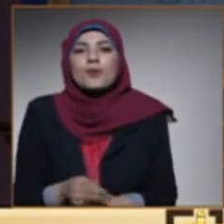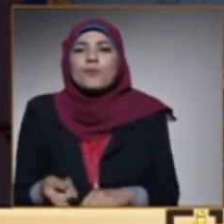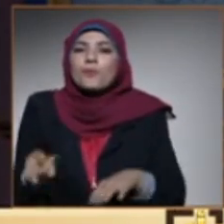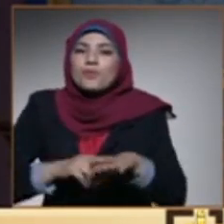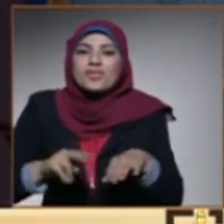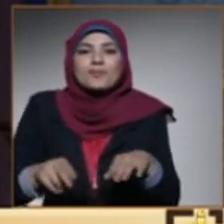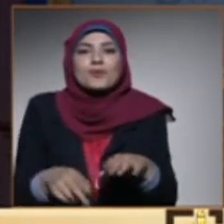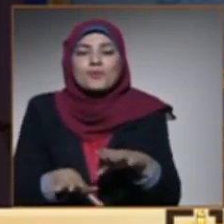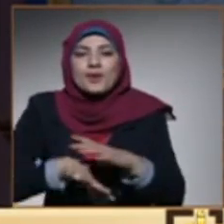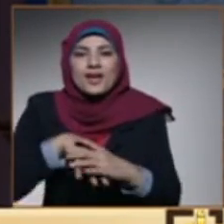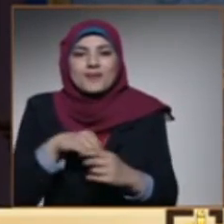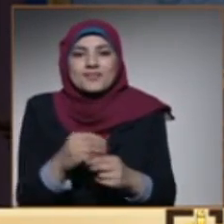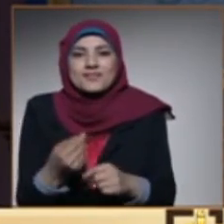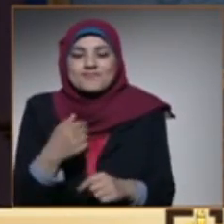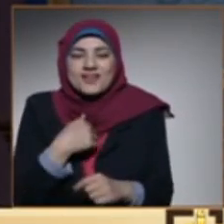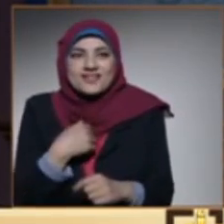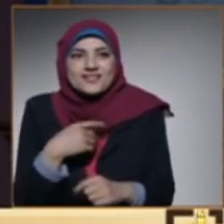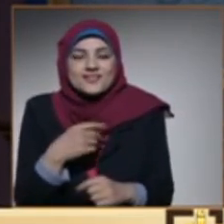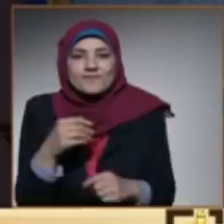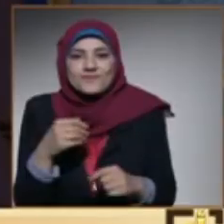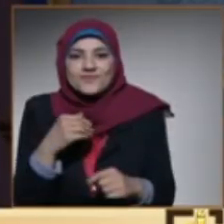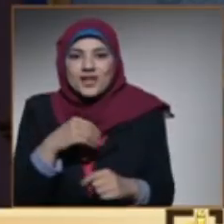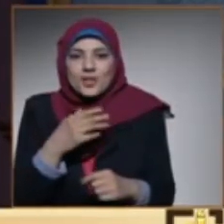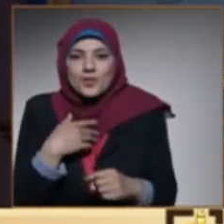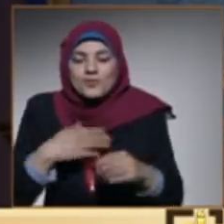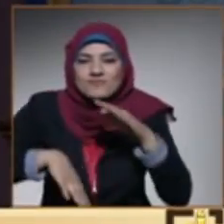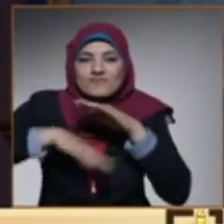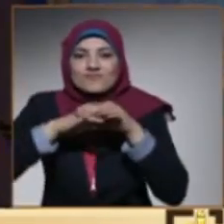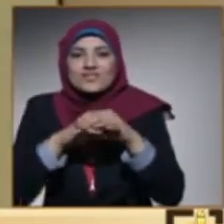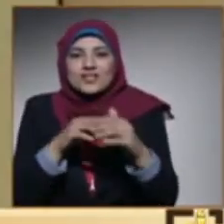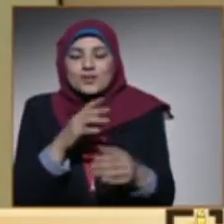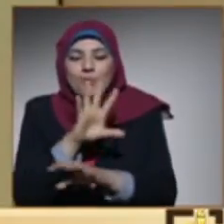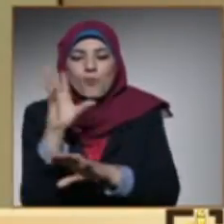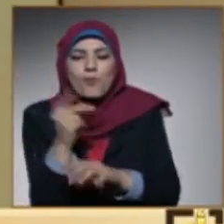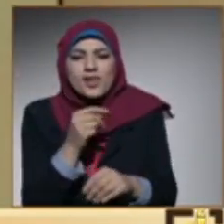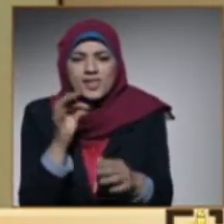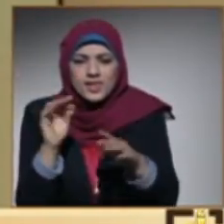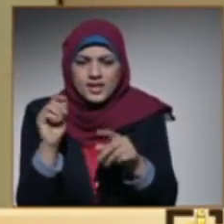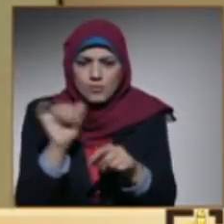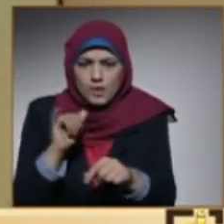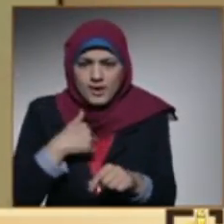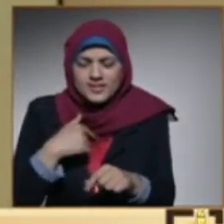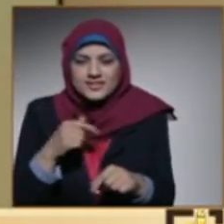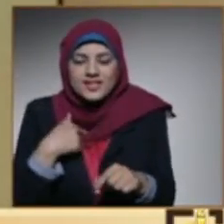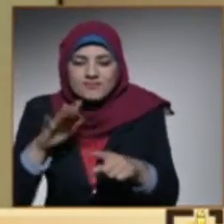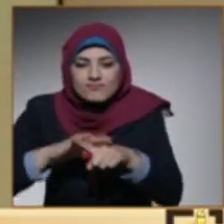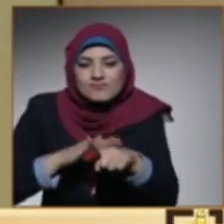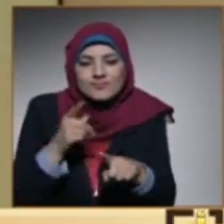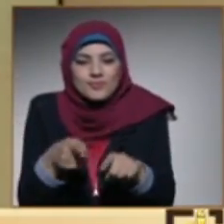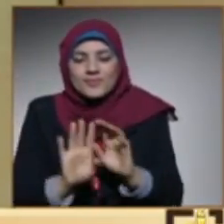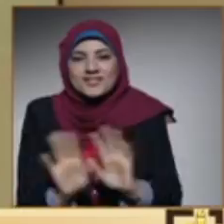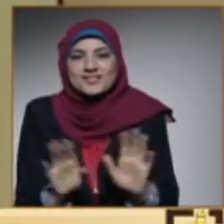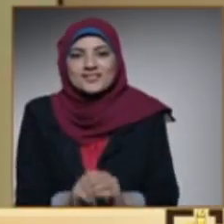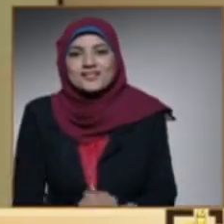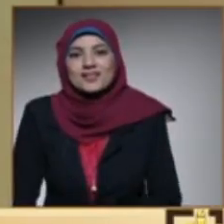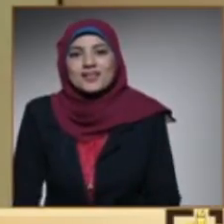كبير ان انا خلاص يعني هم كلهم بقوا كل حياتي يعني. طبعا يمكن انا مش بتكلم معاكي بصيغه ان انا داخله في التفاصيل